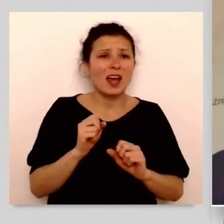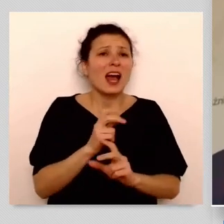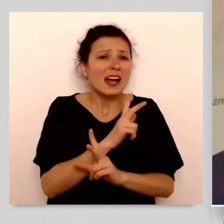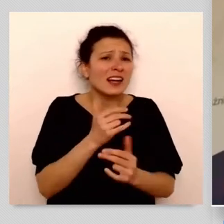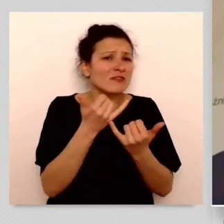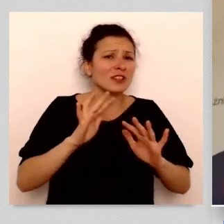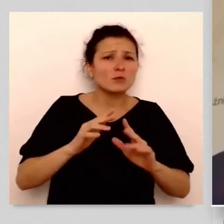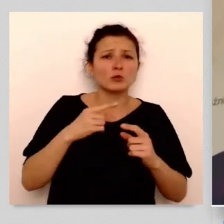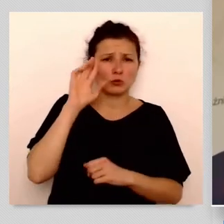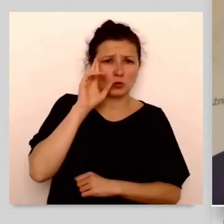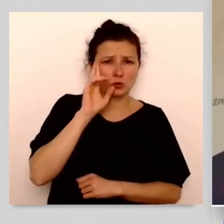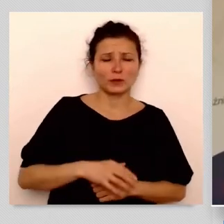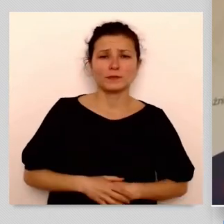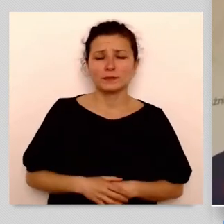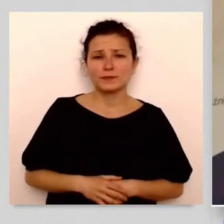drugie, świadomość